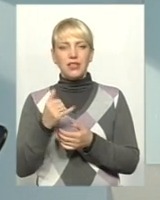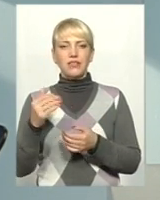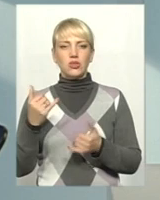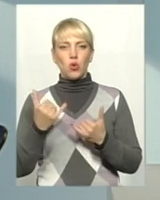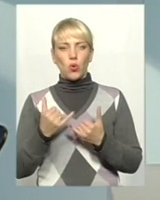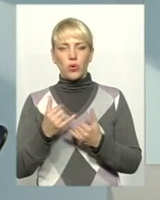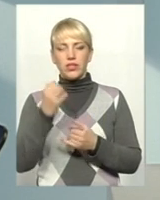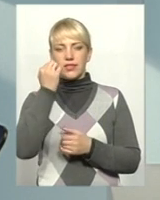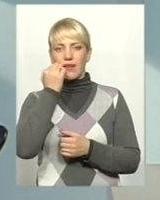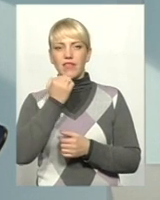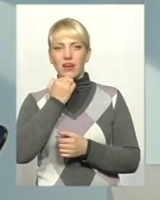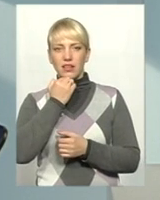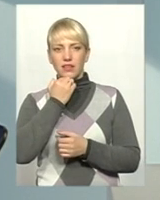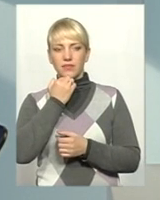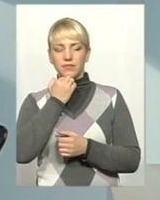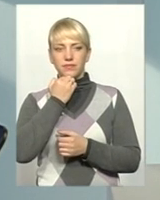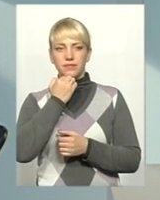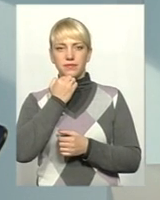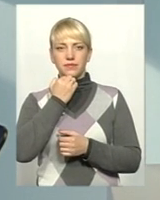сьогодні